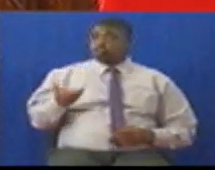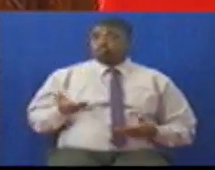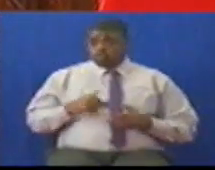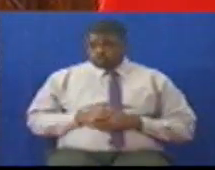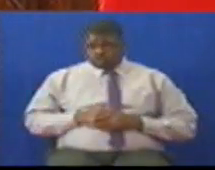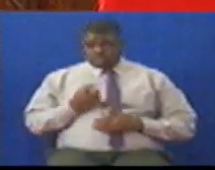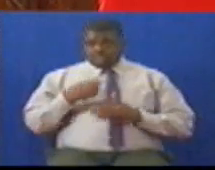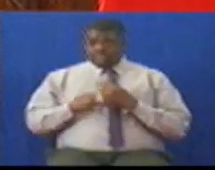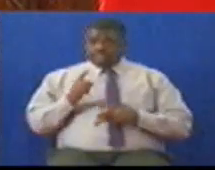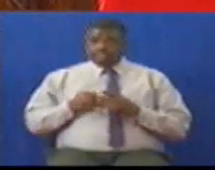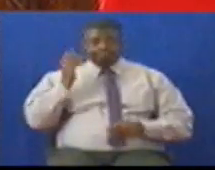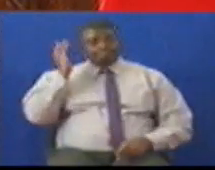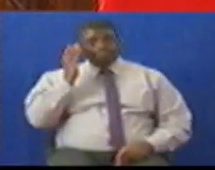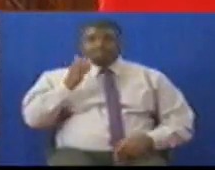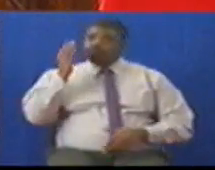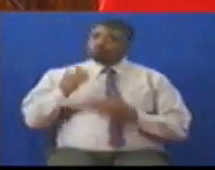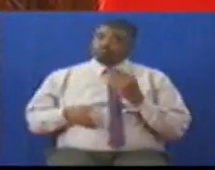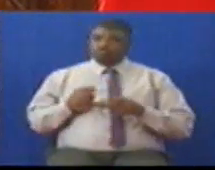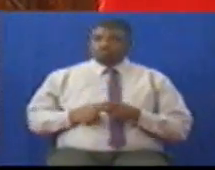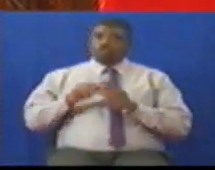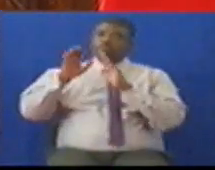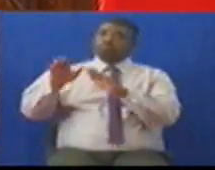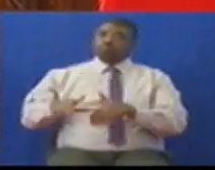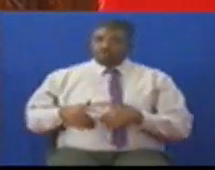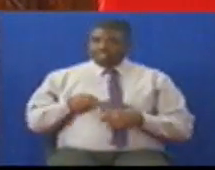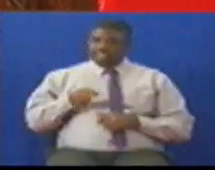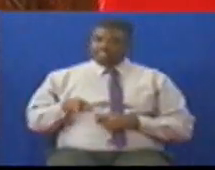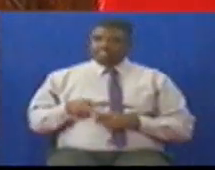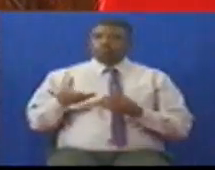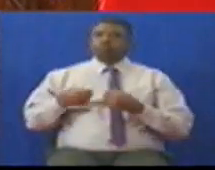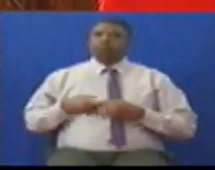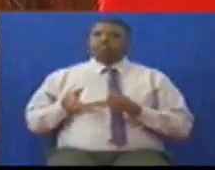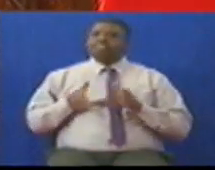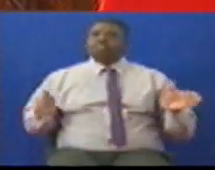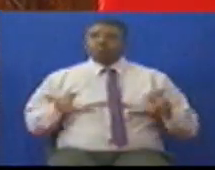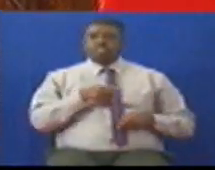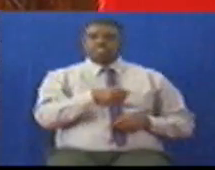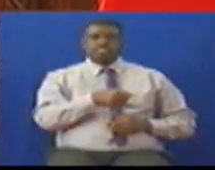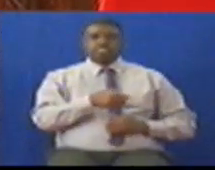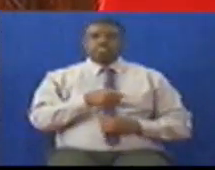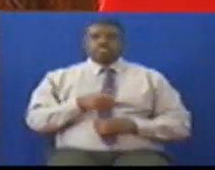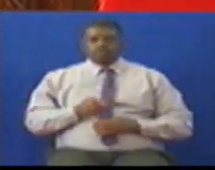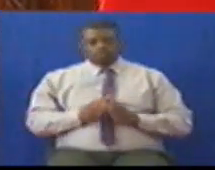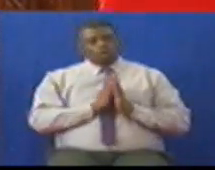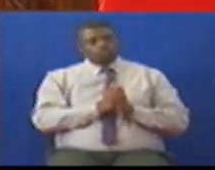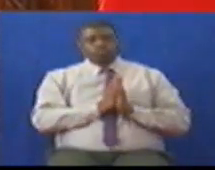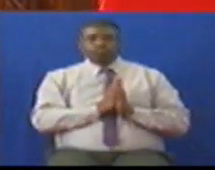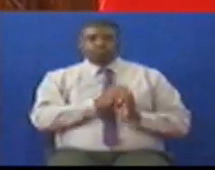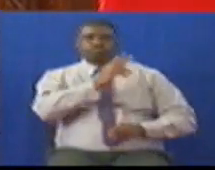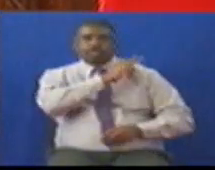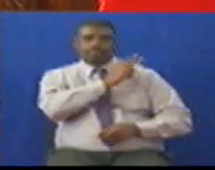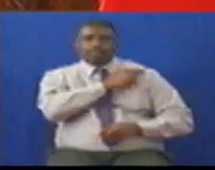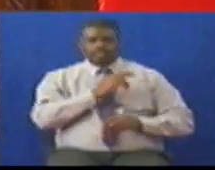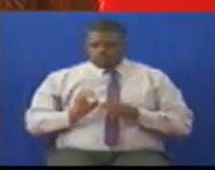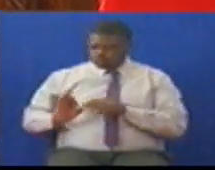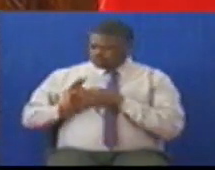katika hotuba yangu ya mwisho katika bunge hili la 11, napenda kuchukua fursa hii kuwashukuru makamata wenzangu kwa ushirikiano mkubwa